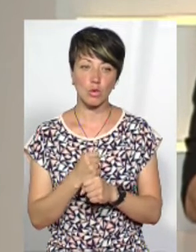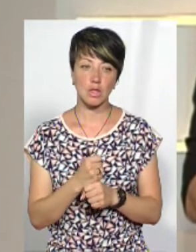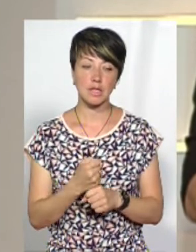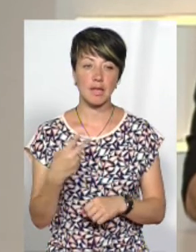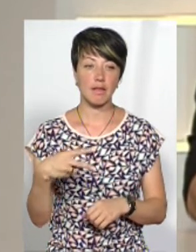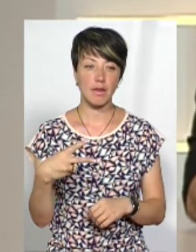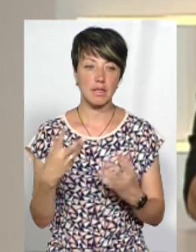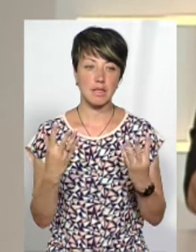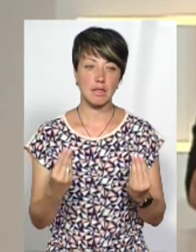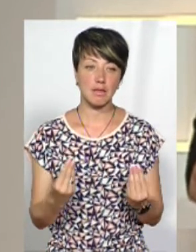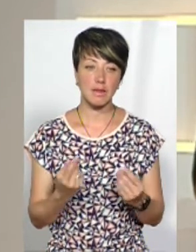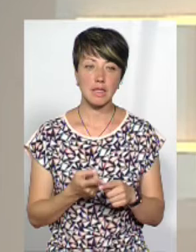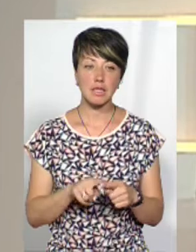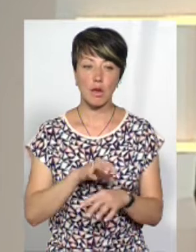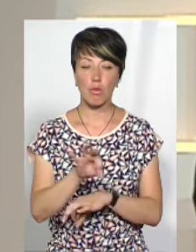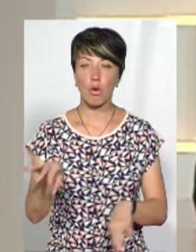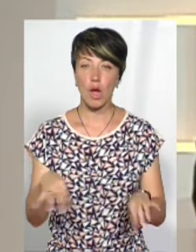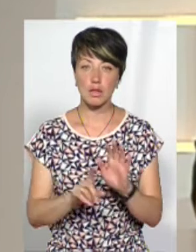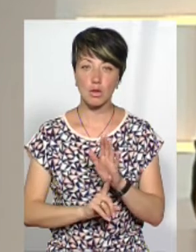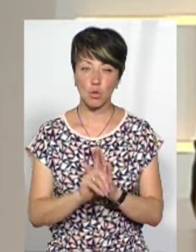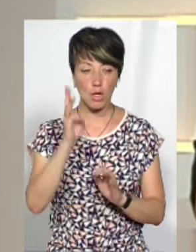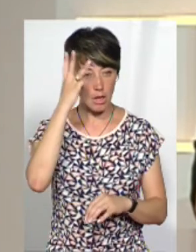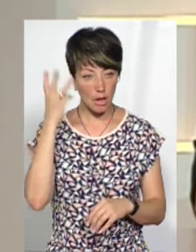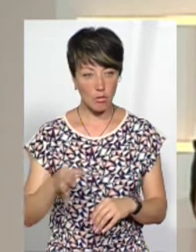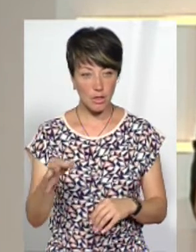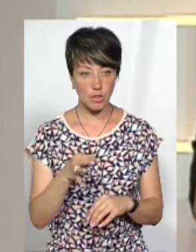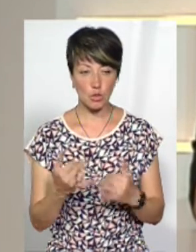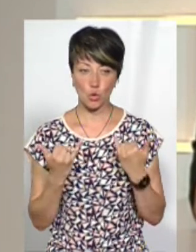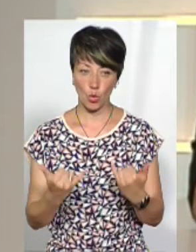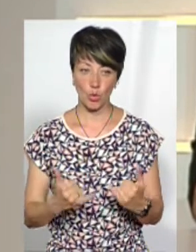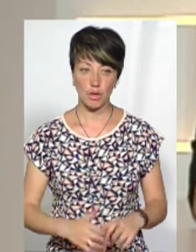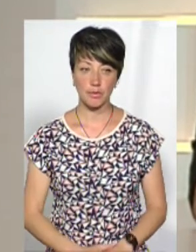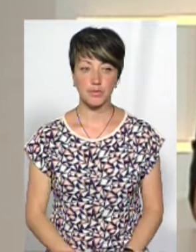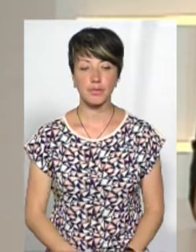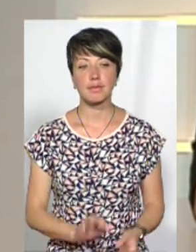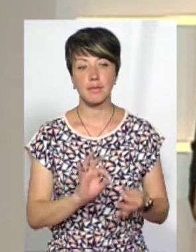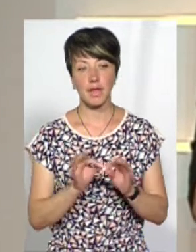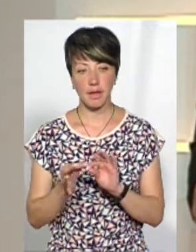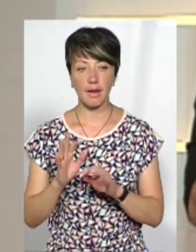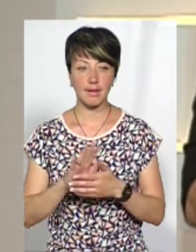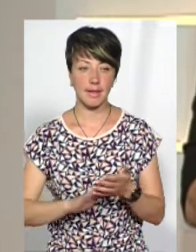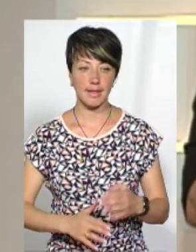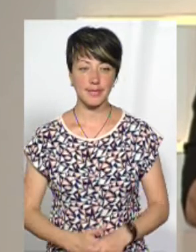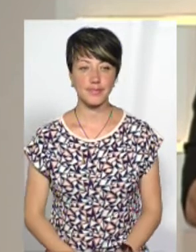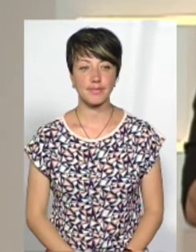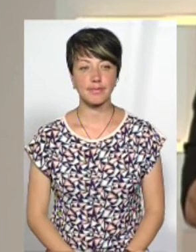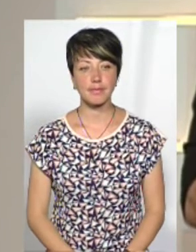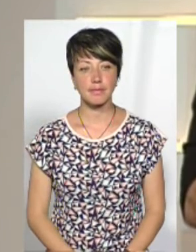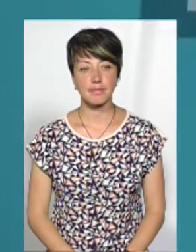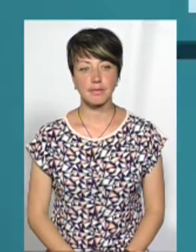за 20 днів. До речі, цей проект стартує на Хмельниччині сьогодні. Деталі у наступному